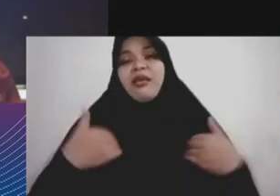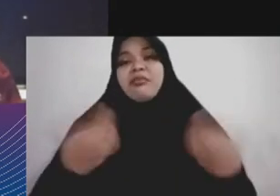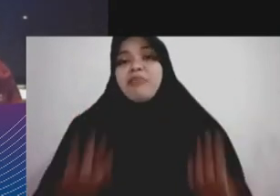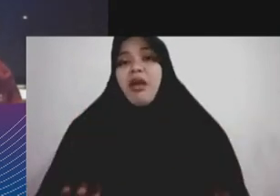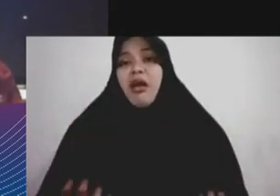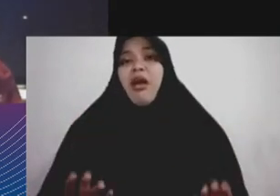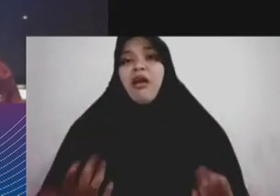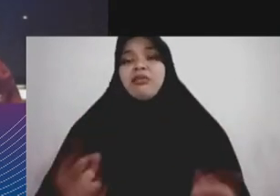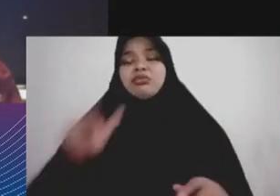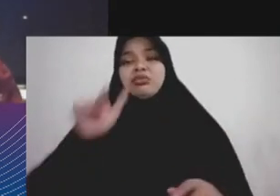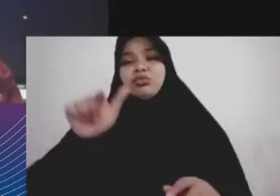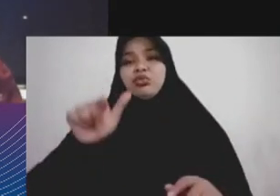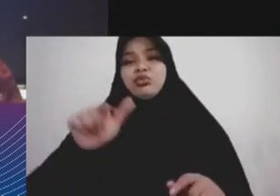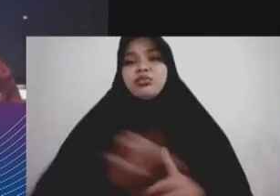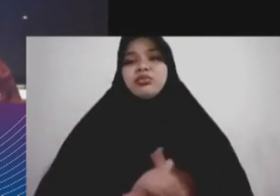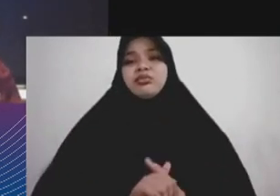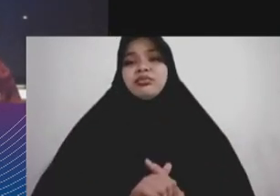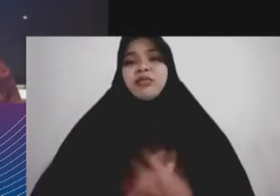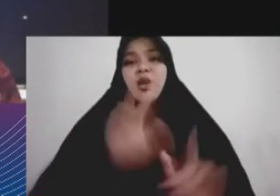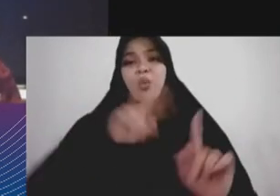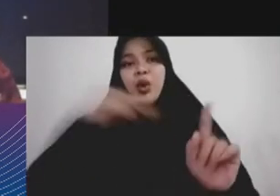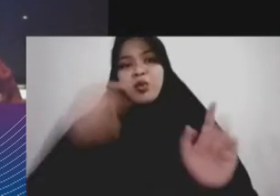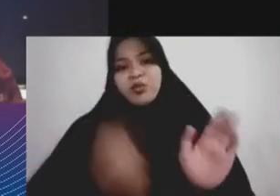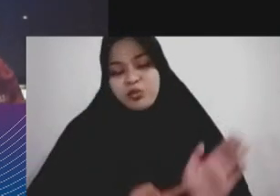mengantarkan paradigma yang hari ini